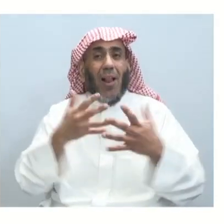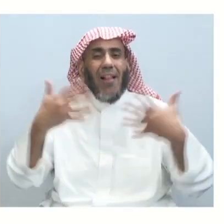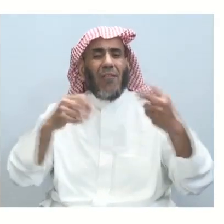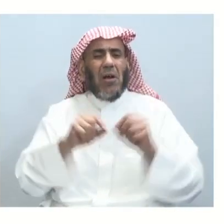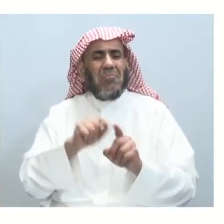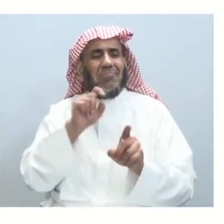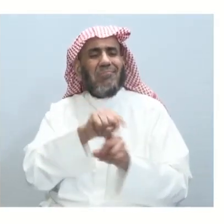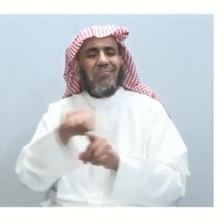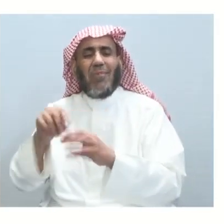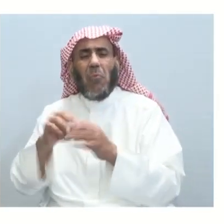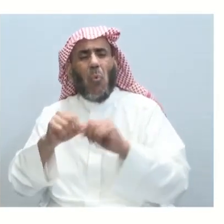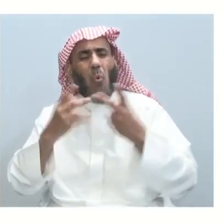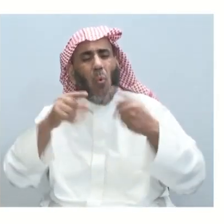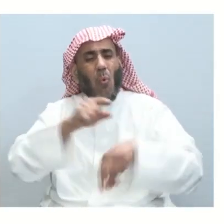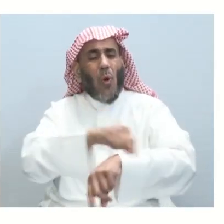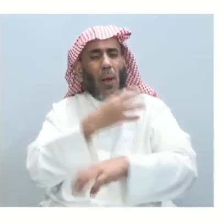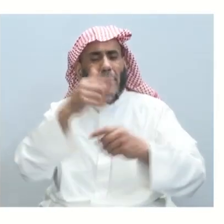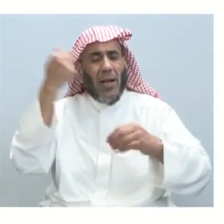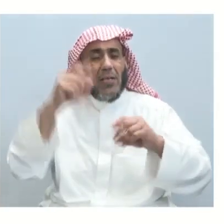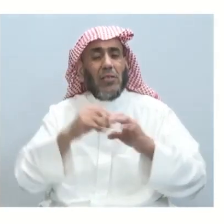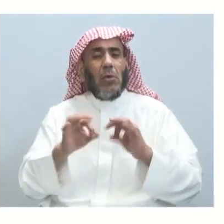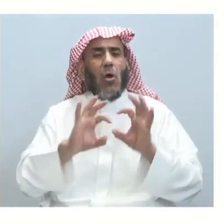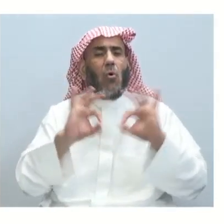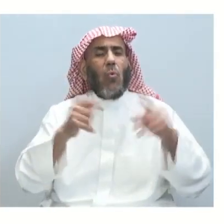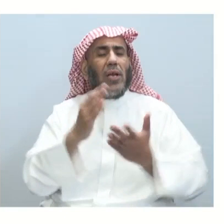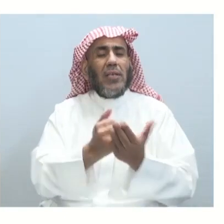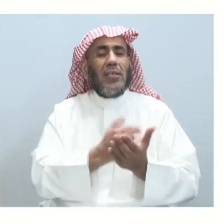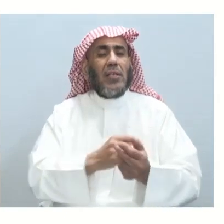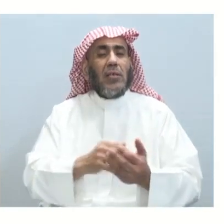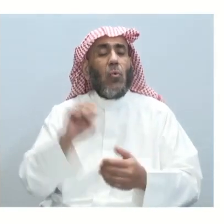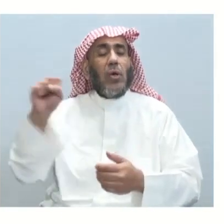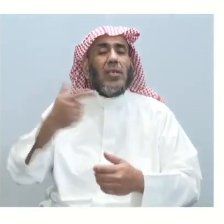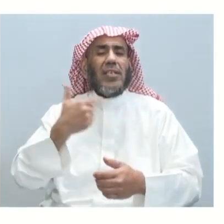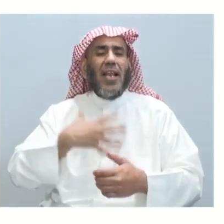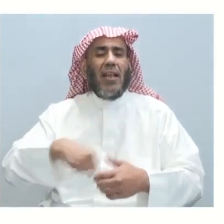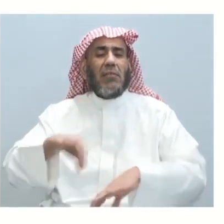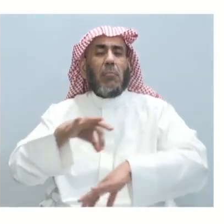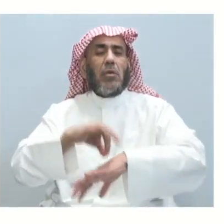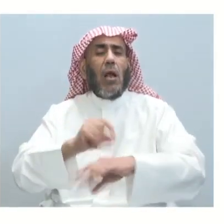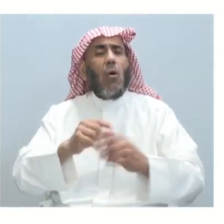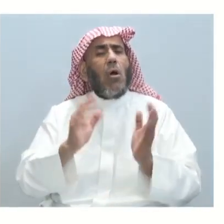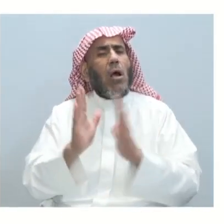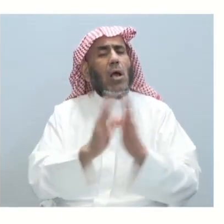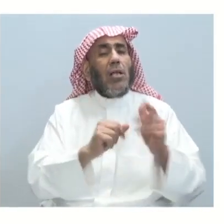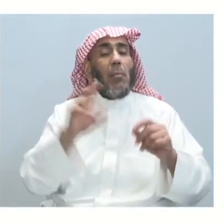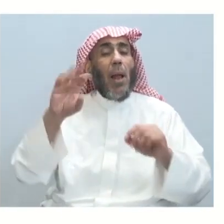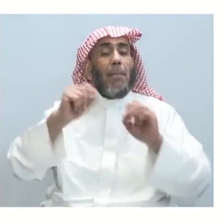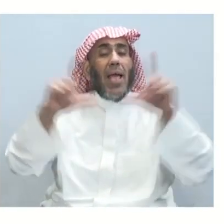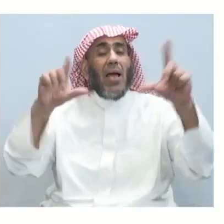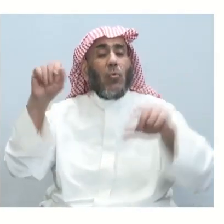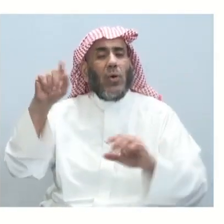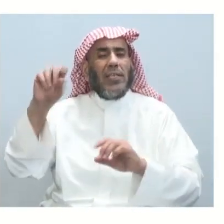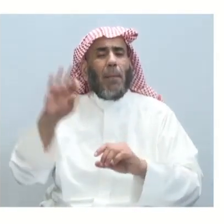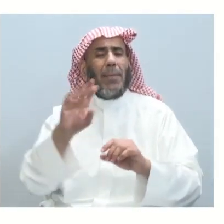والتهكم فيه الكثير من الخبرات الاجتماعيه والاقتصاديه وخصائص النفس البشريه ايضا له كتاب البيان والتبيين